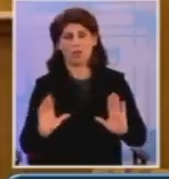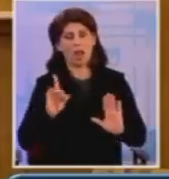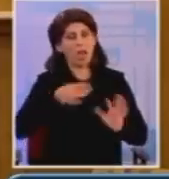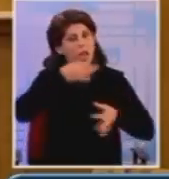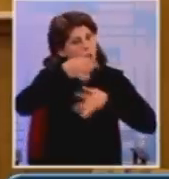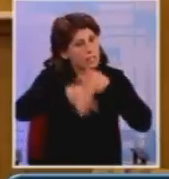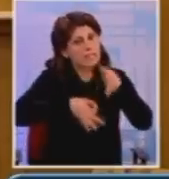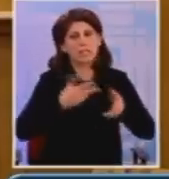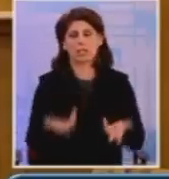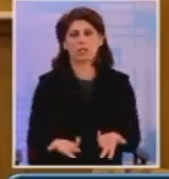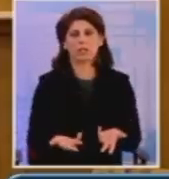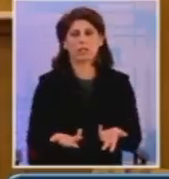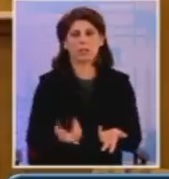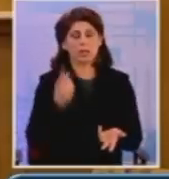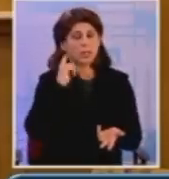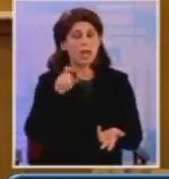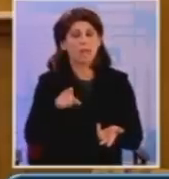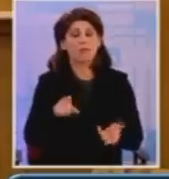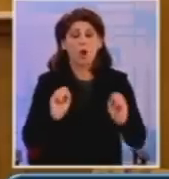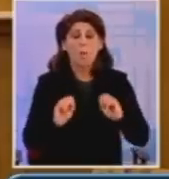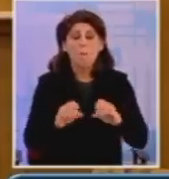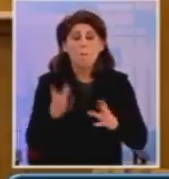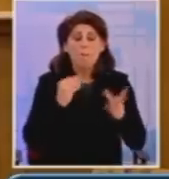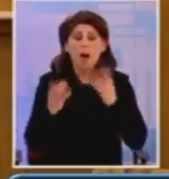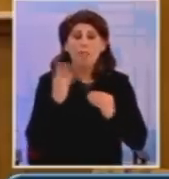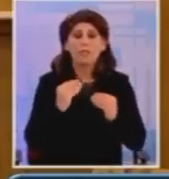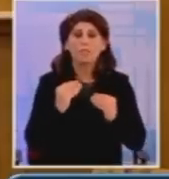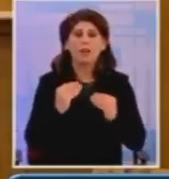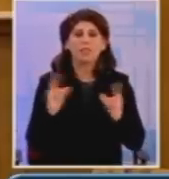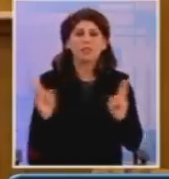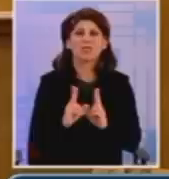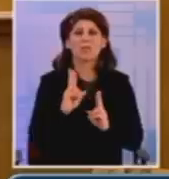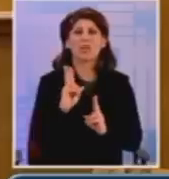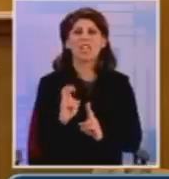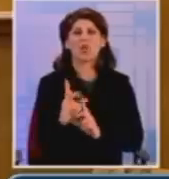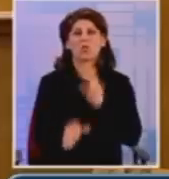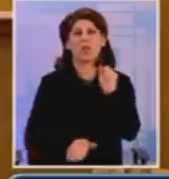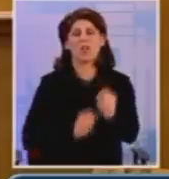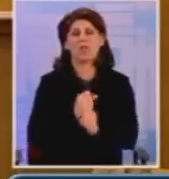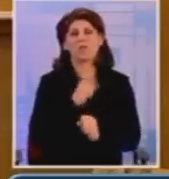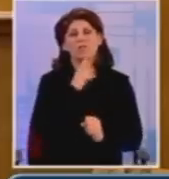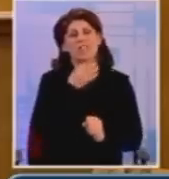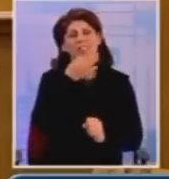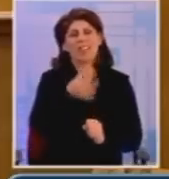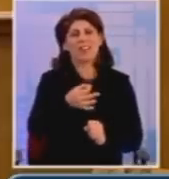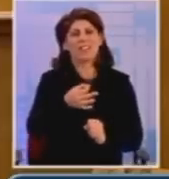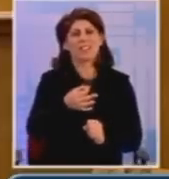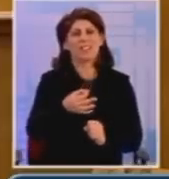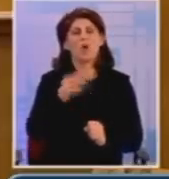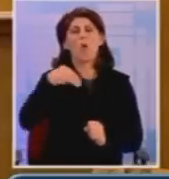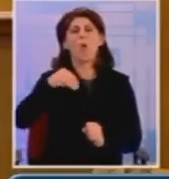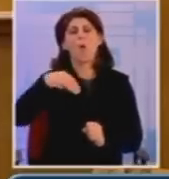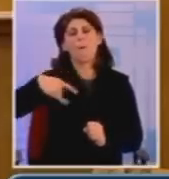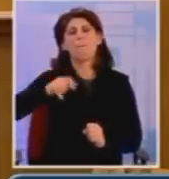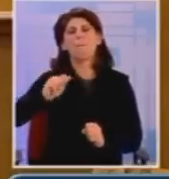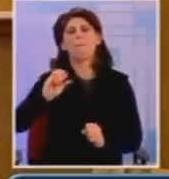εξήγηση. Είναι το μάθημα του σύντομου 20ου αιώνα, όπως θα έλεγε και ο μεγάλος ιστορικός ο Έριχ Χόμσμπαουμ.